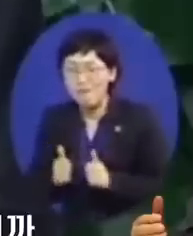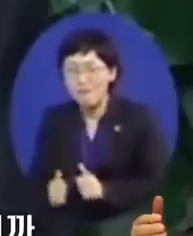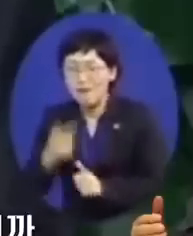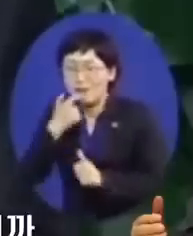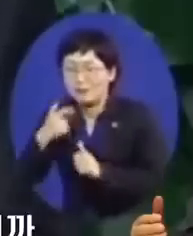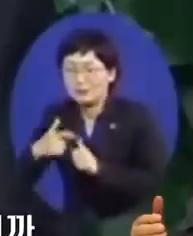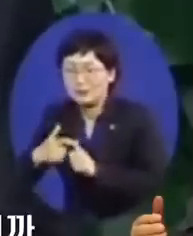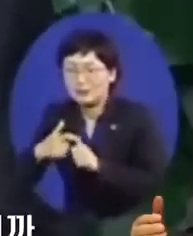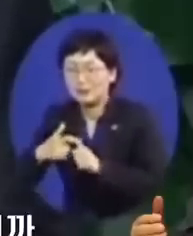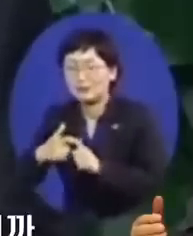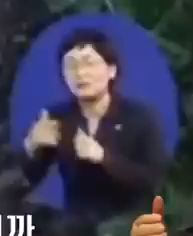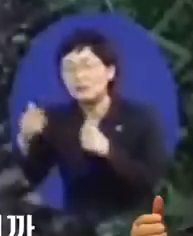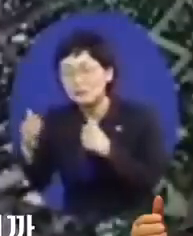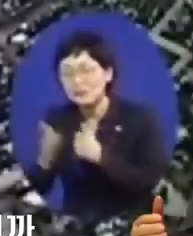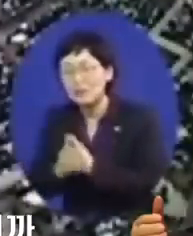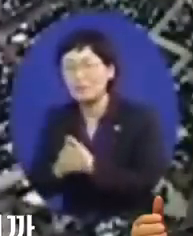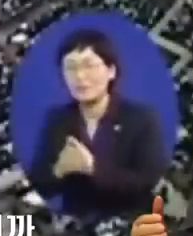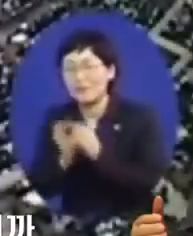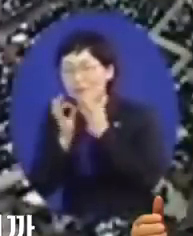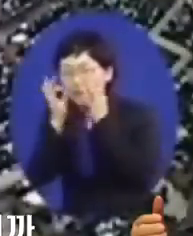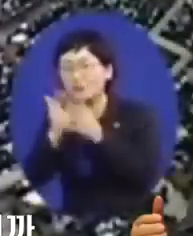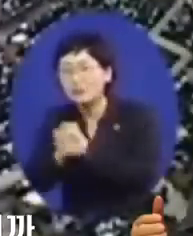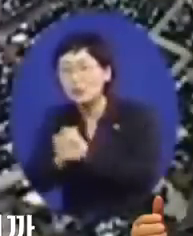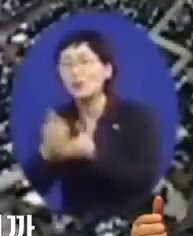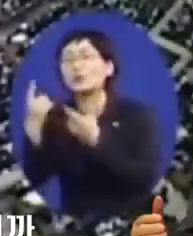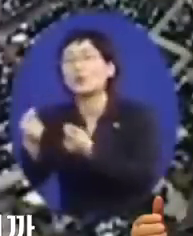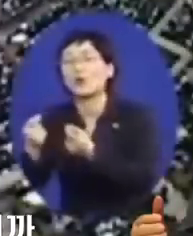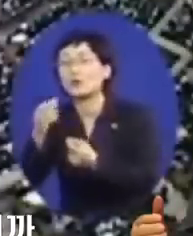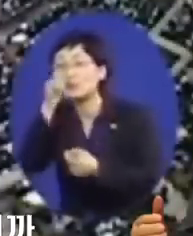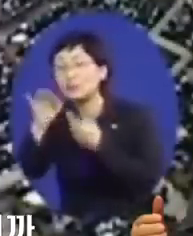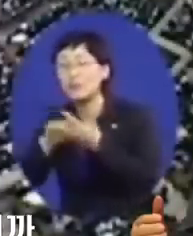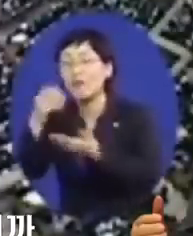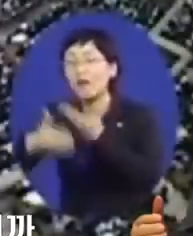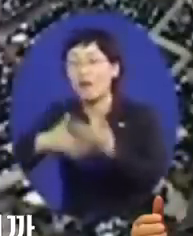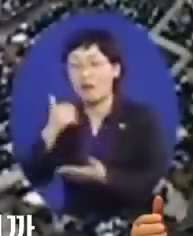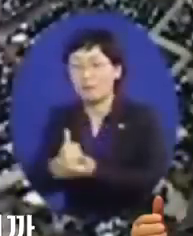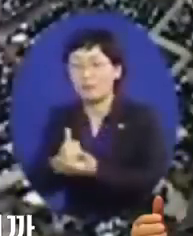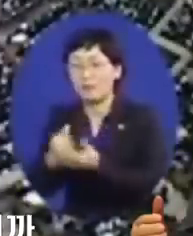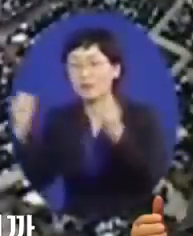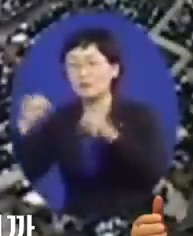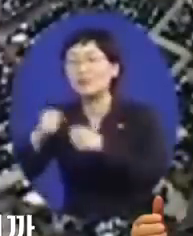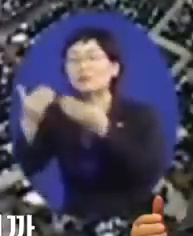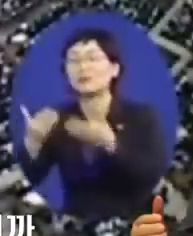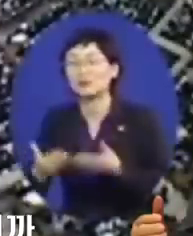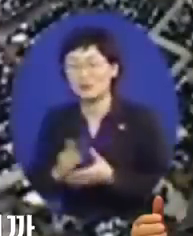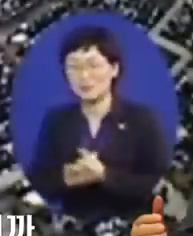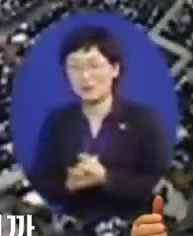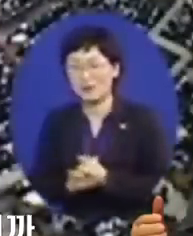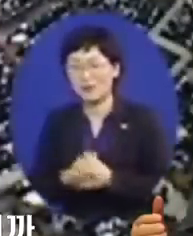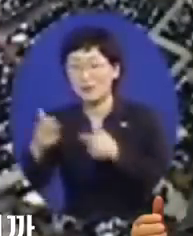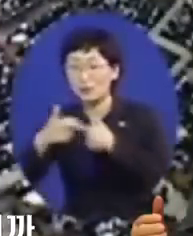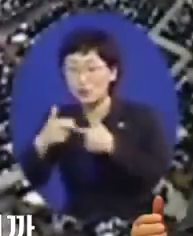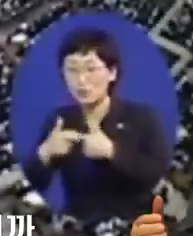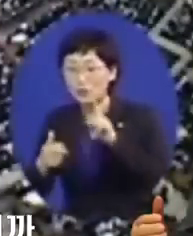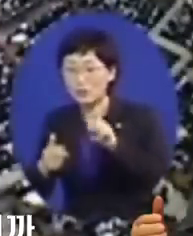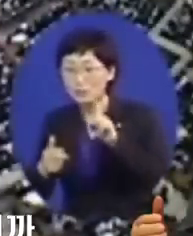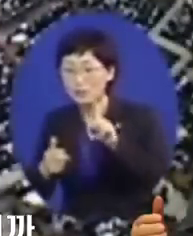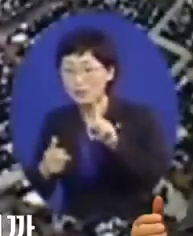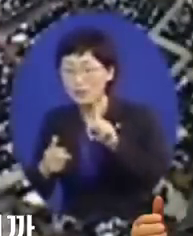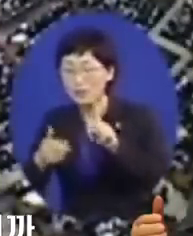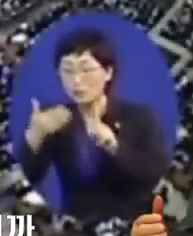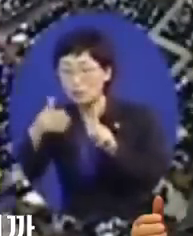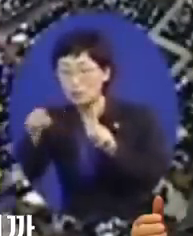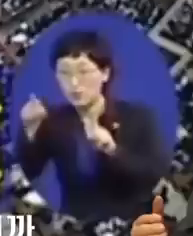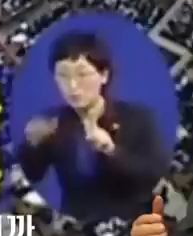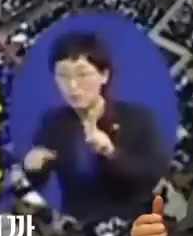가지고 간절한 기도가 오늘날 있으면 하나님이 오늘날 대답해 주시는 것입니다. 누가 보면 11장 9절로 10절에 내가